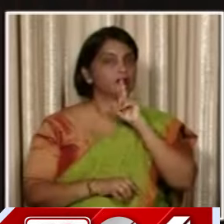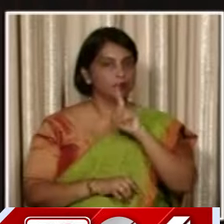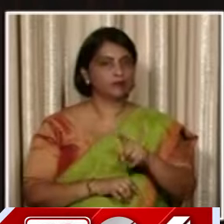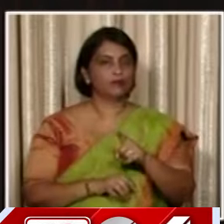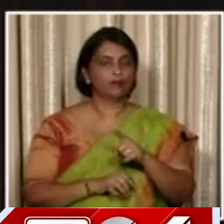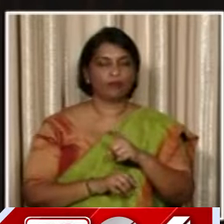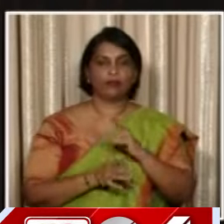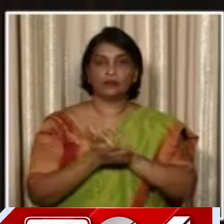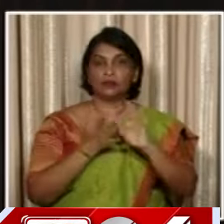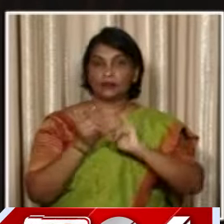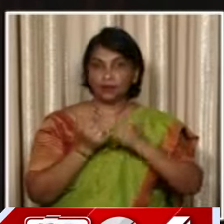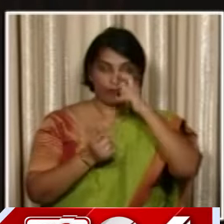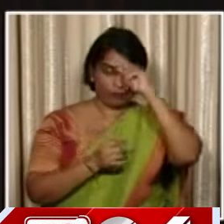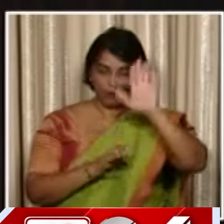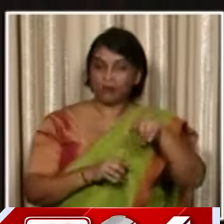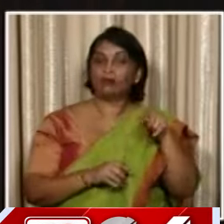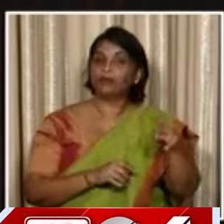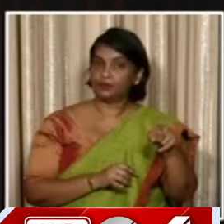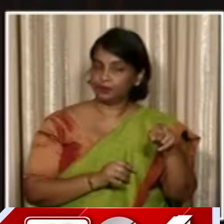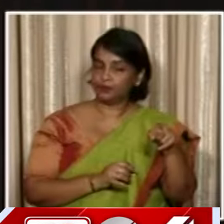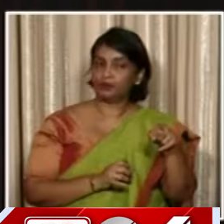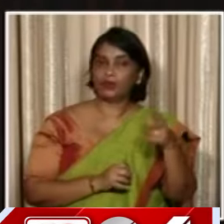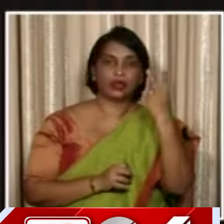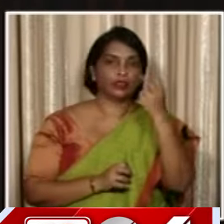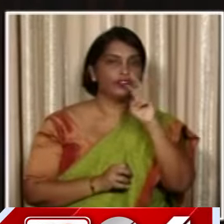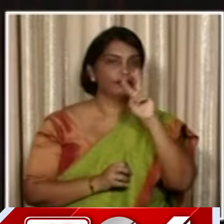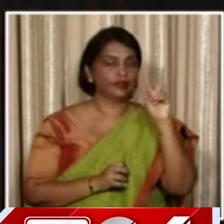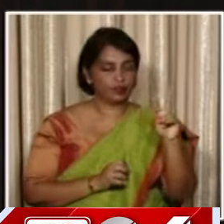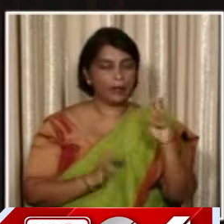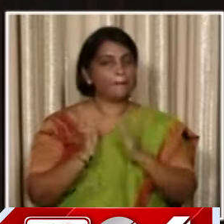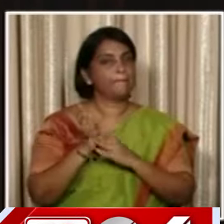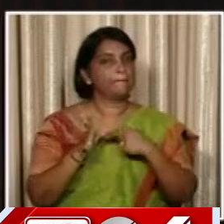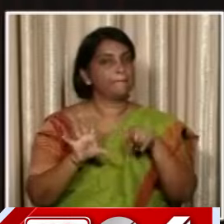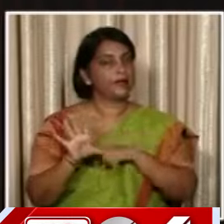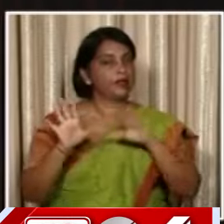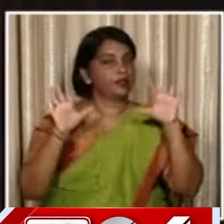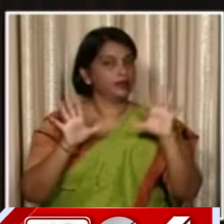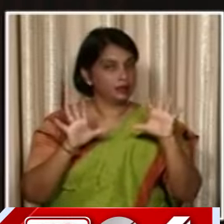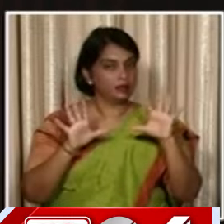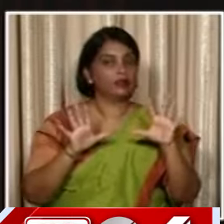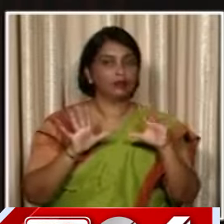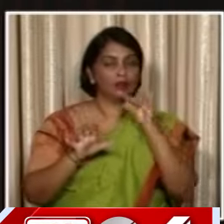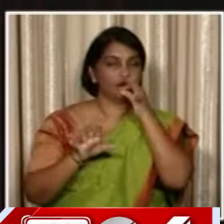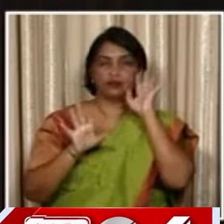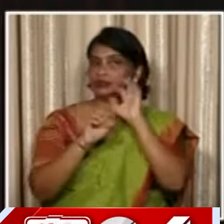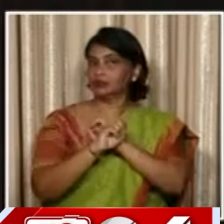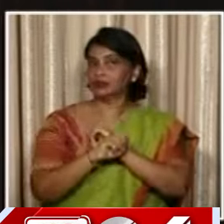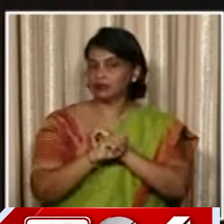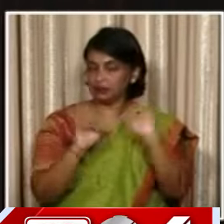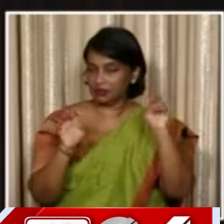හර්ෂණ සිල්වා මැතිතුමත් ඉන්න වෙලාවේ එතුමත් 2022 මැයි 10 වෙනිදා ට්විටර් පණිවිඩයක්